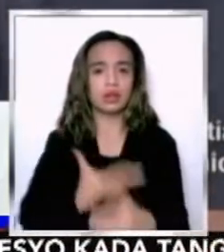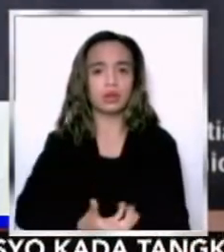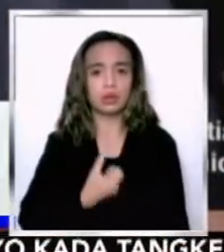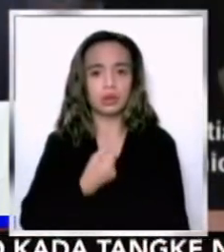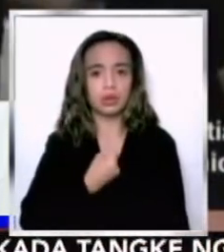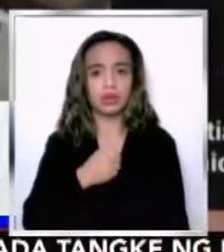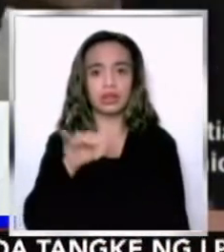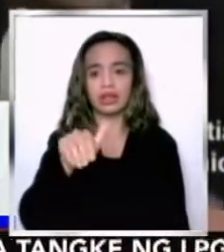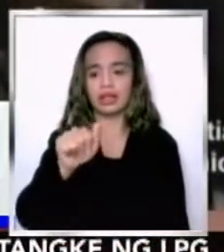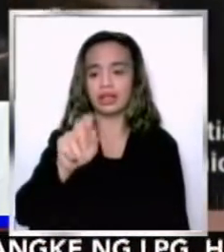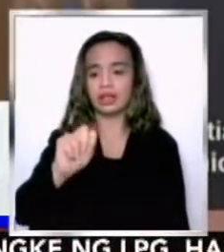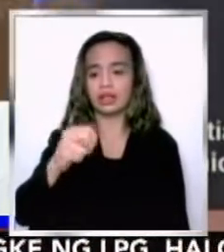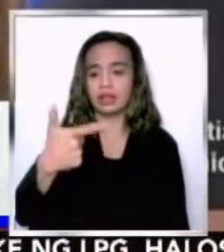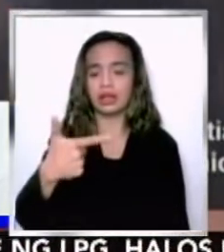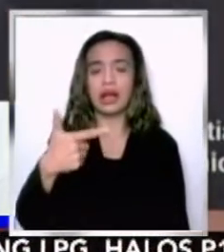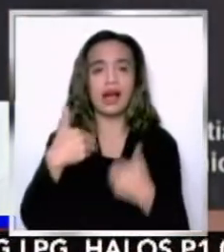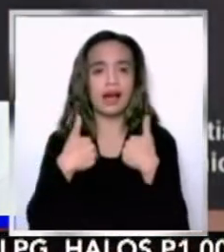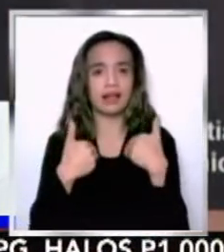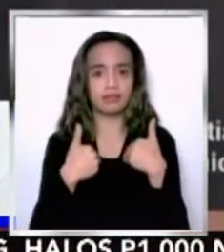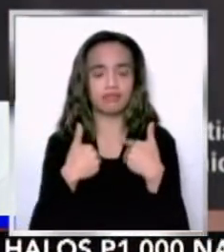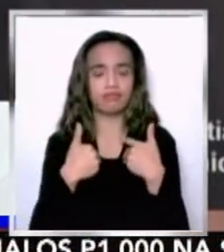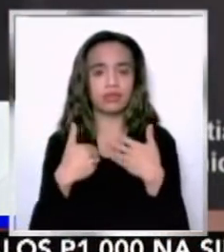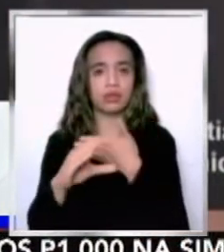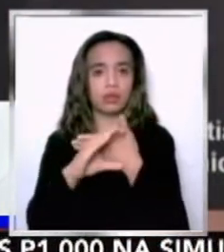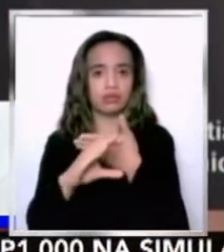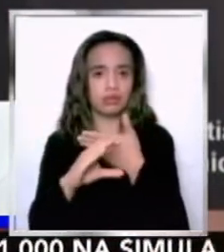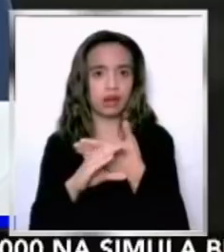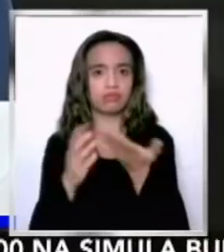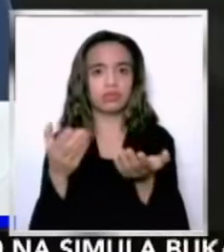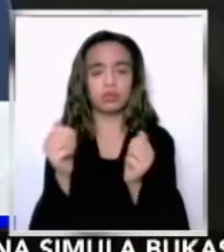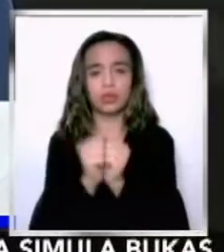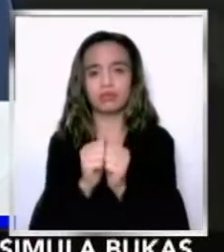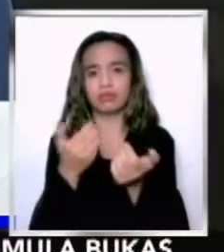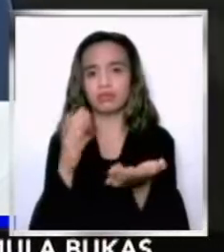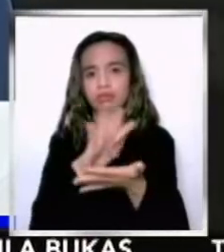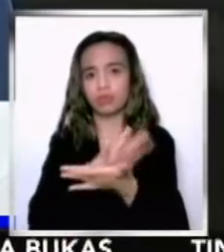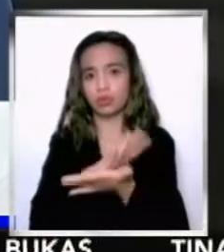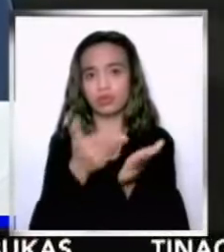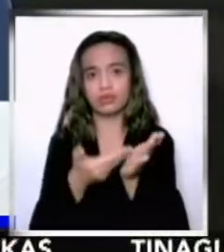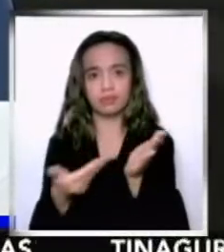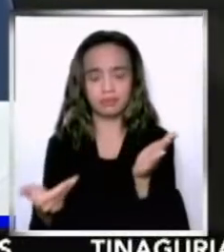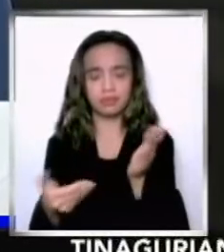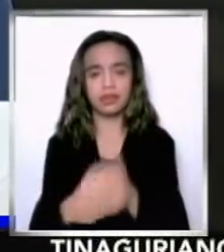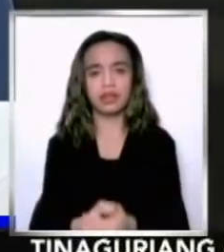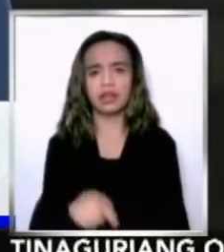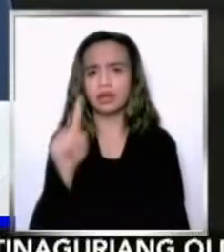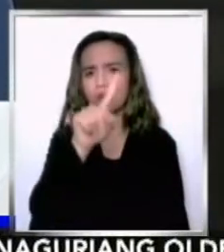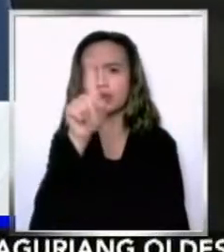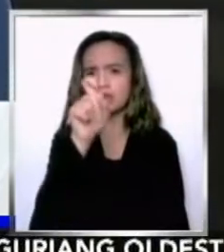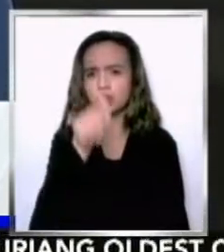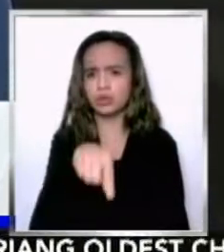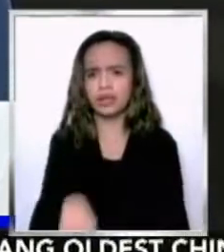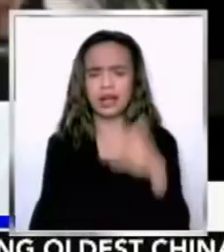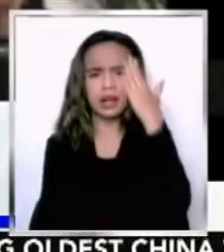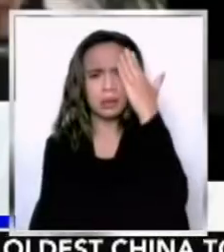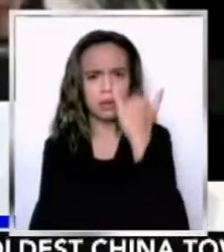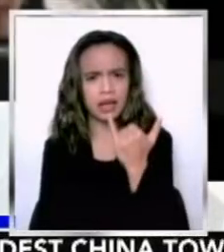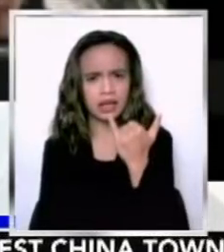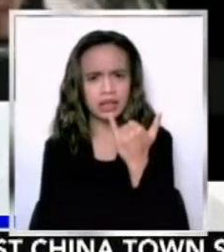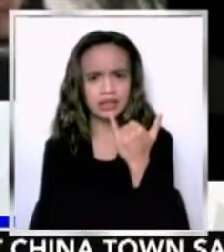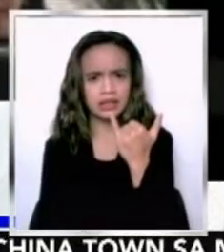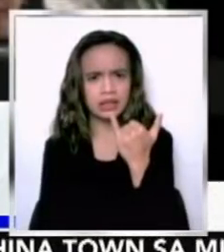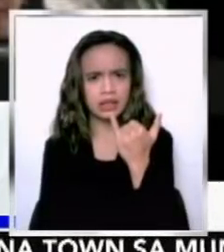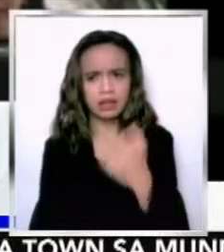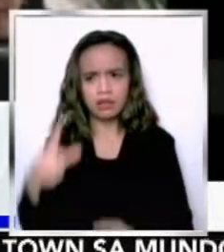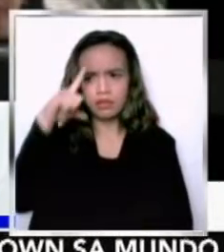ng kontrata sa COVID supplies ng bansa. Ayon sa committee report, ang pinakamalaking tanong ay bakit ang bilis depensahan ng Pangulo ang mga